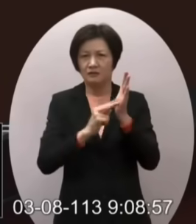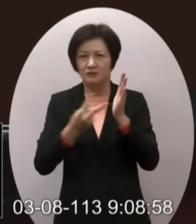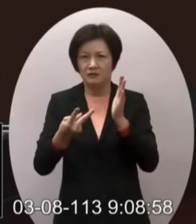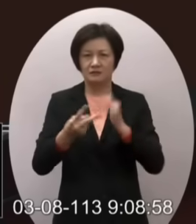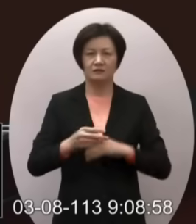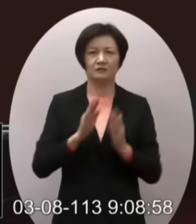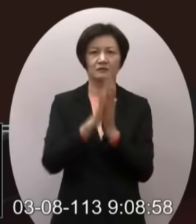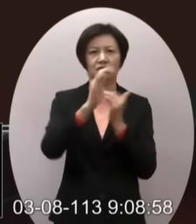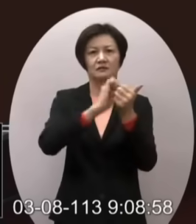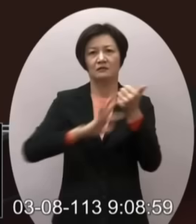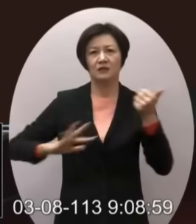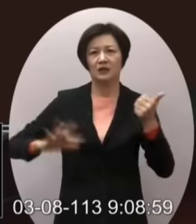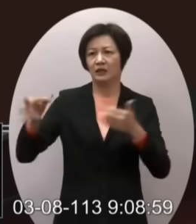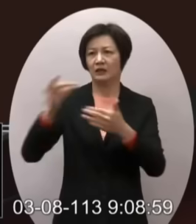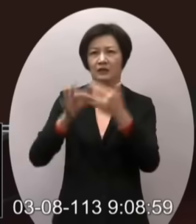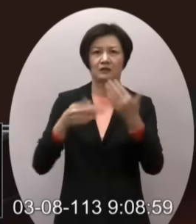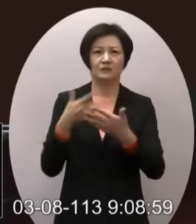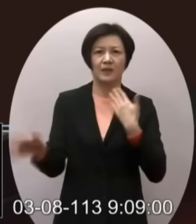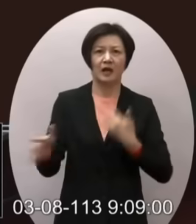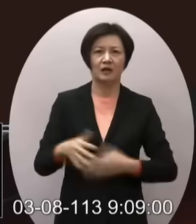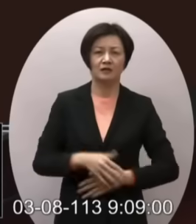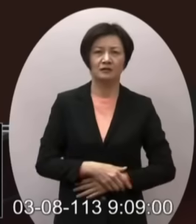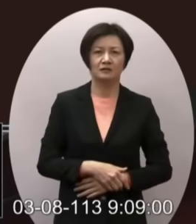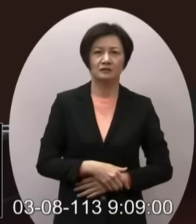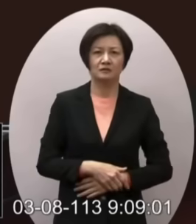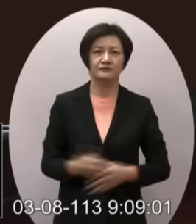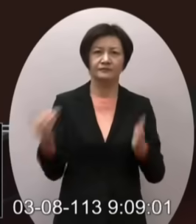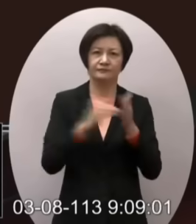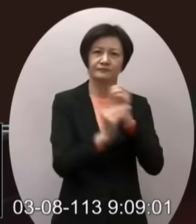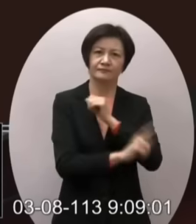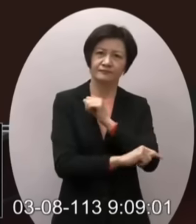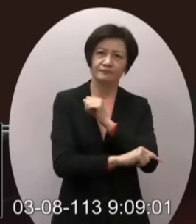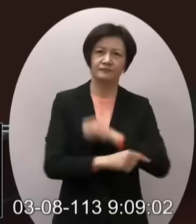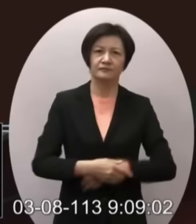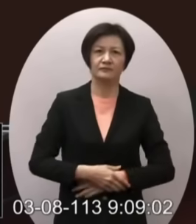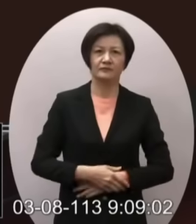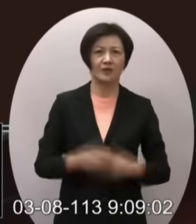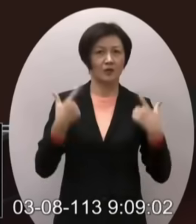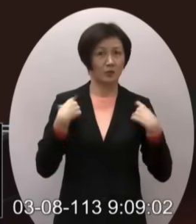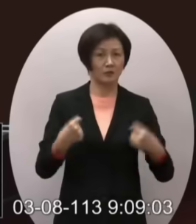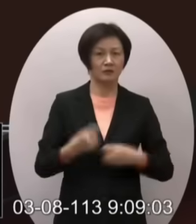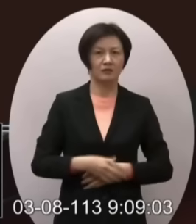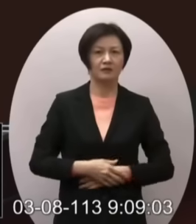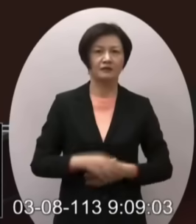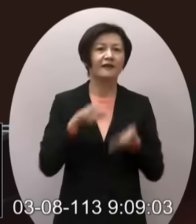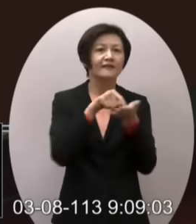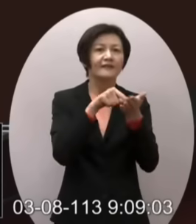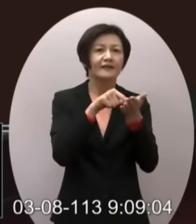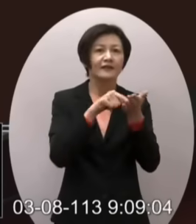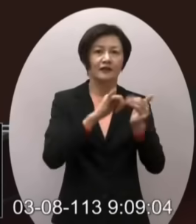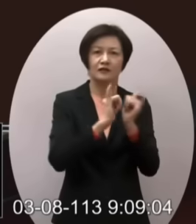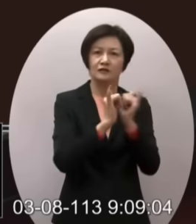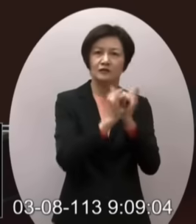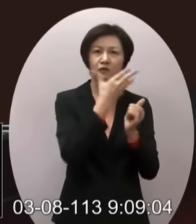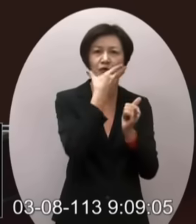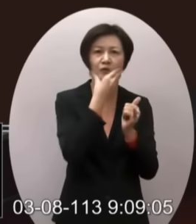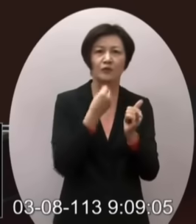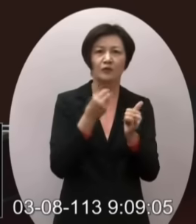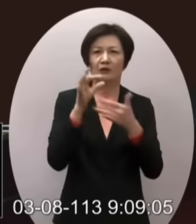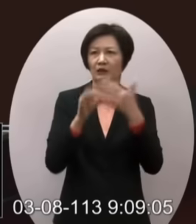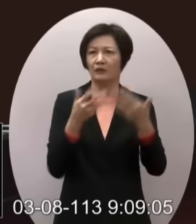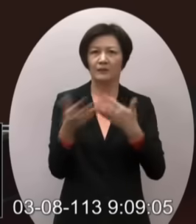衍生资历不符的情势，最后失去原有秦岭社会福利的资